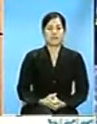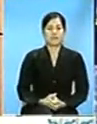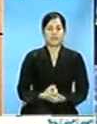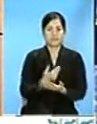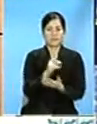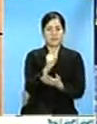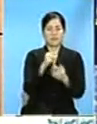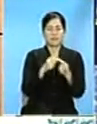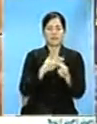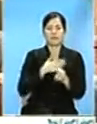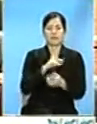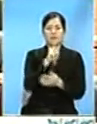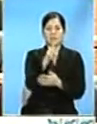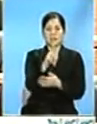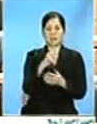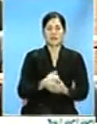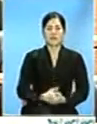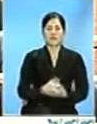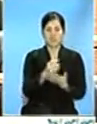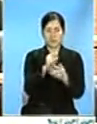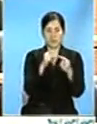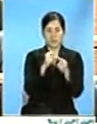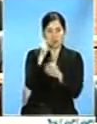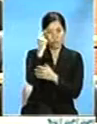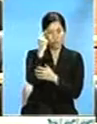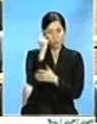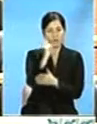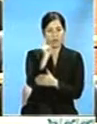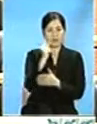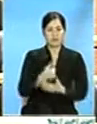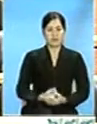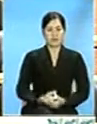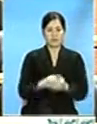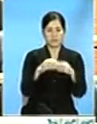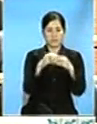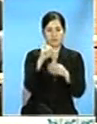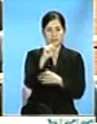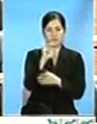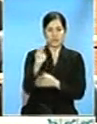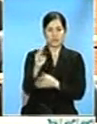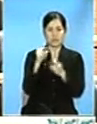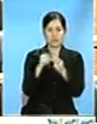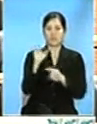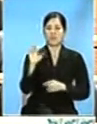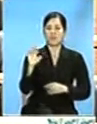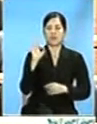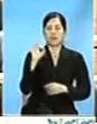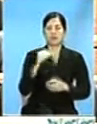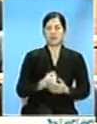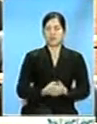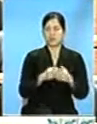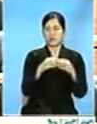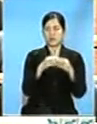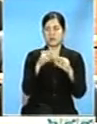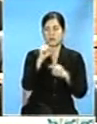แล้วผมถามต่อครับท่านจะรู้ได้อย่างไรว่าสว.ลากตั้งหรือเลือกหรือสรรหา